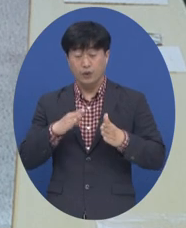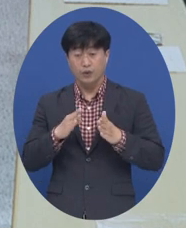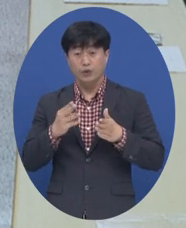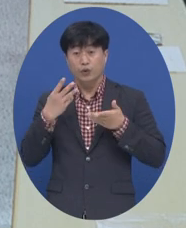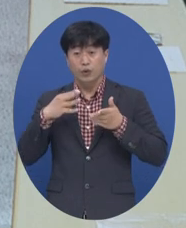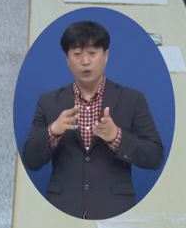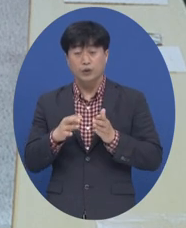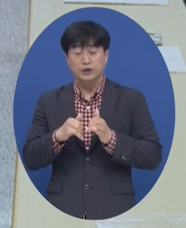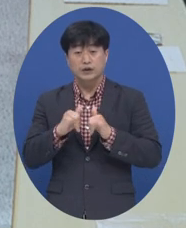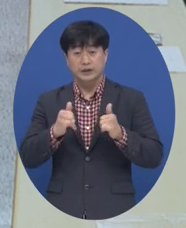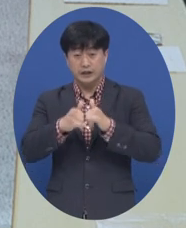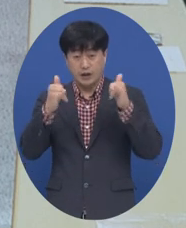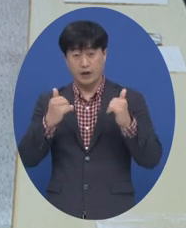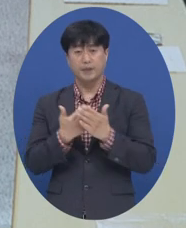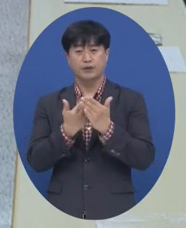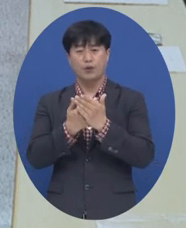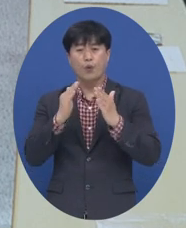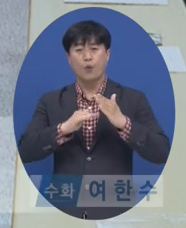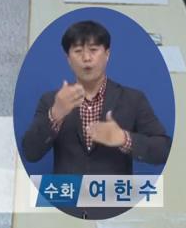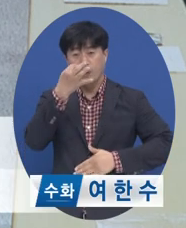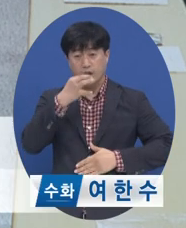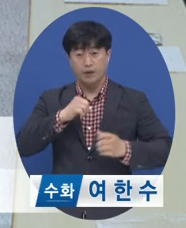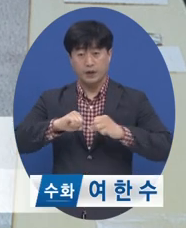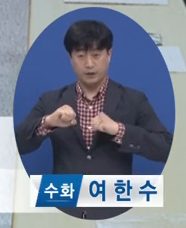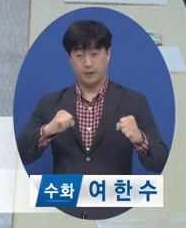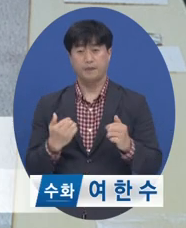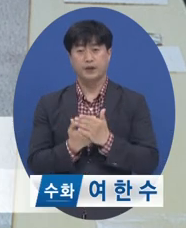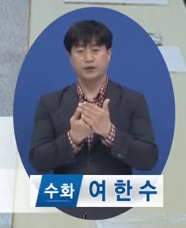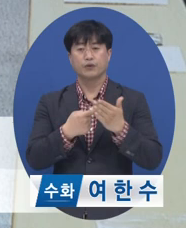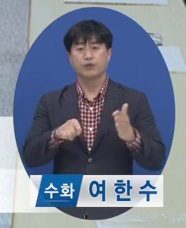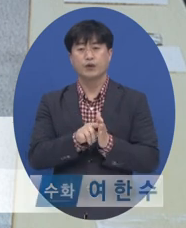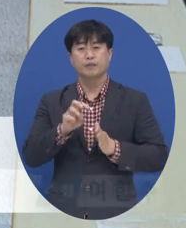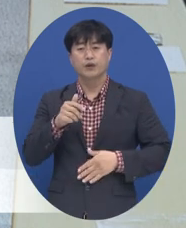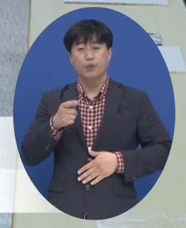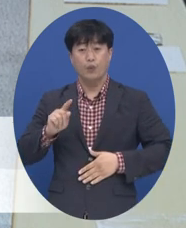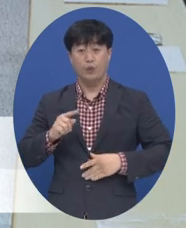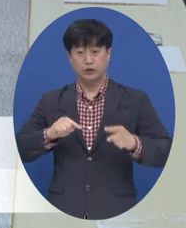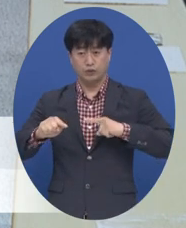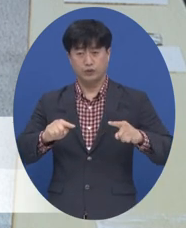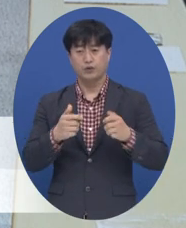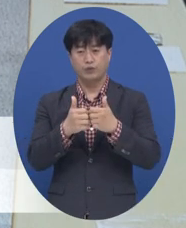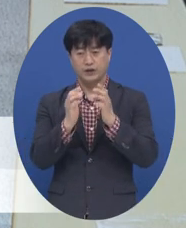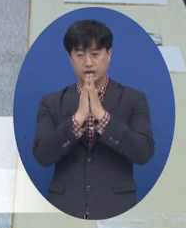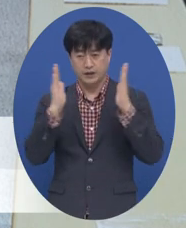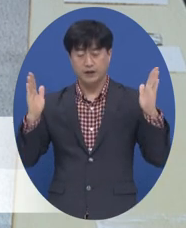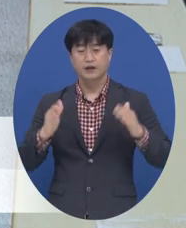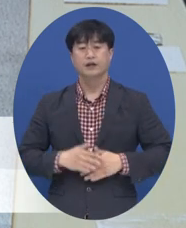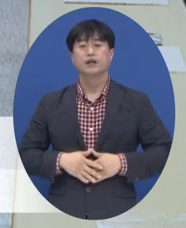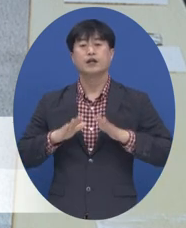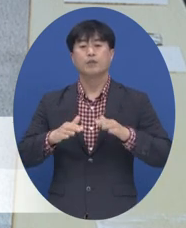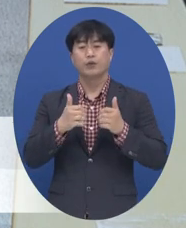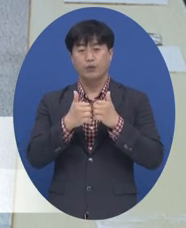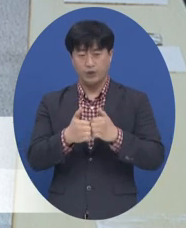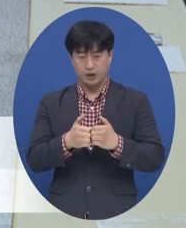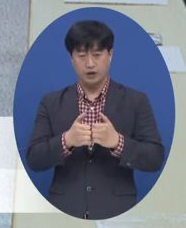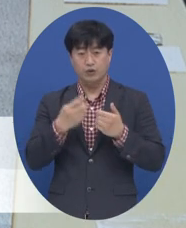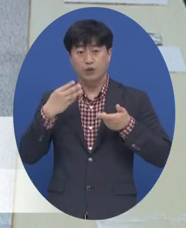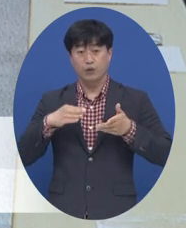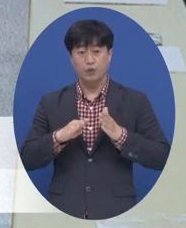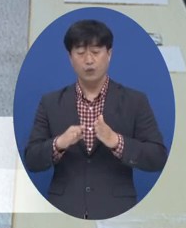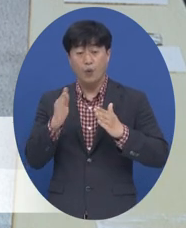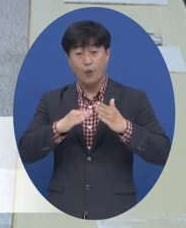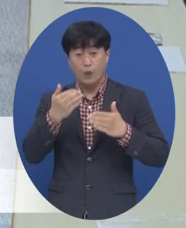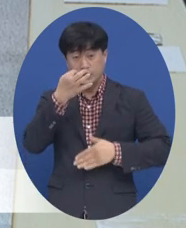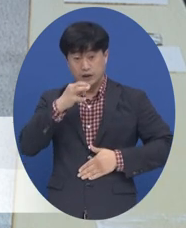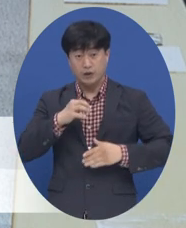경기도가 경기도의 시민 사회 발전과 공익활동 활성화를 위한 민관 합동 정책토론회 를 진행했습니다 이번 토르 내에선